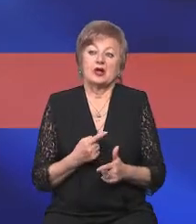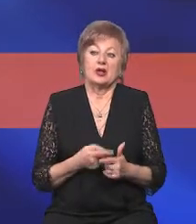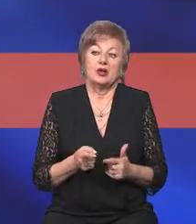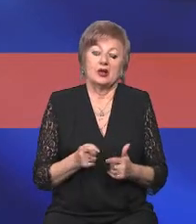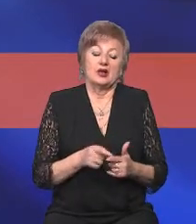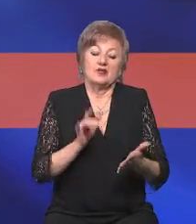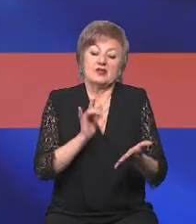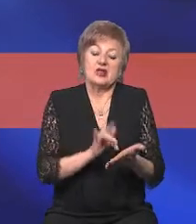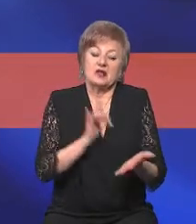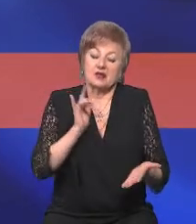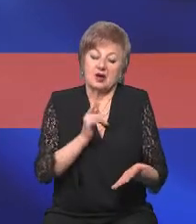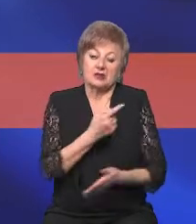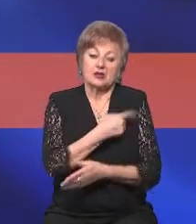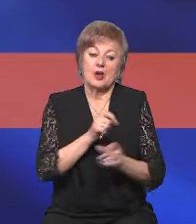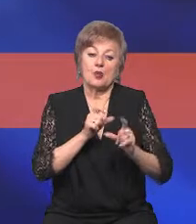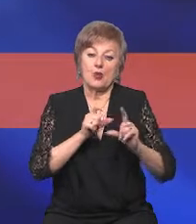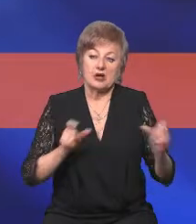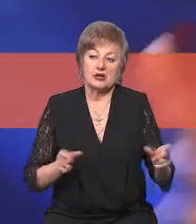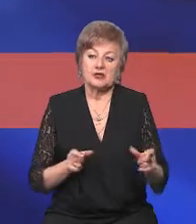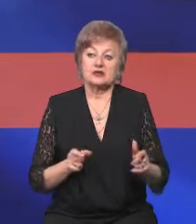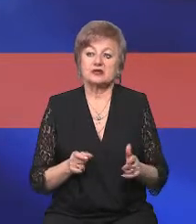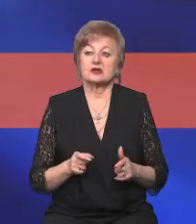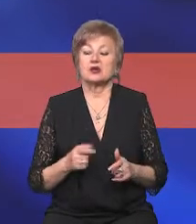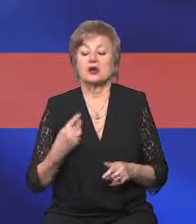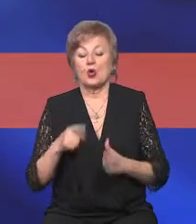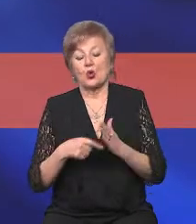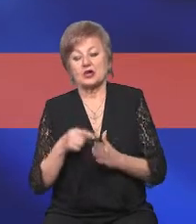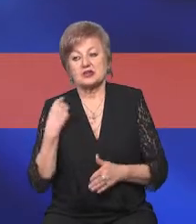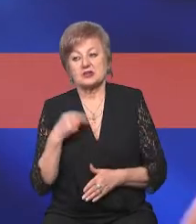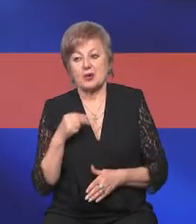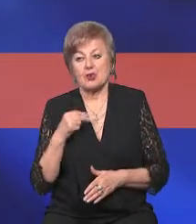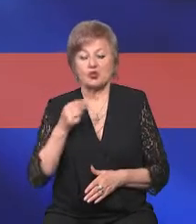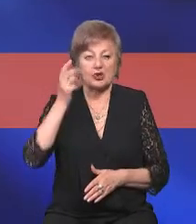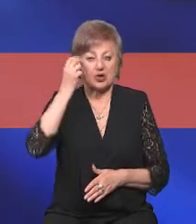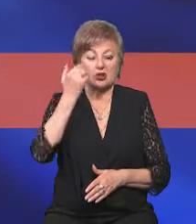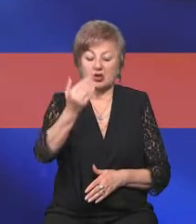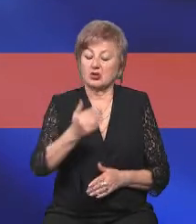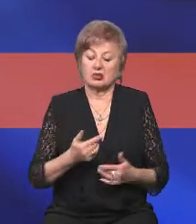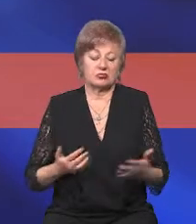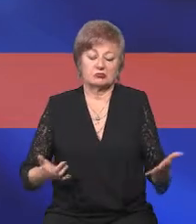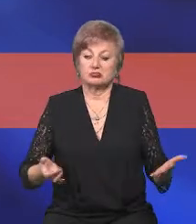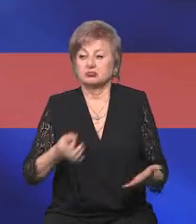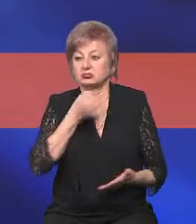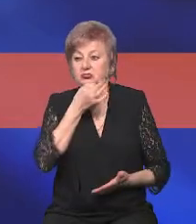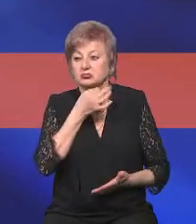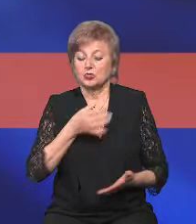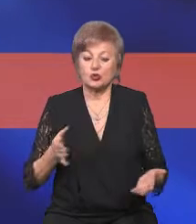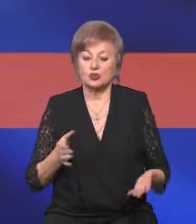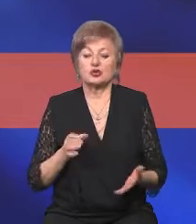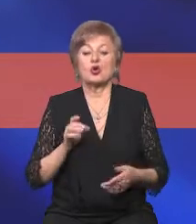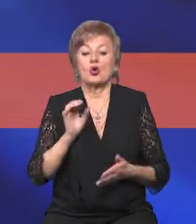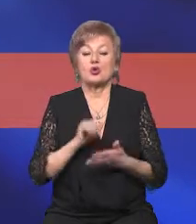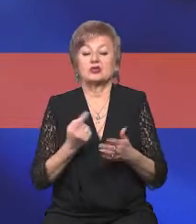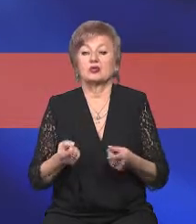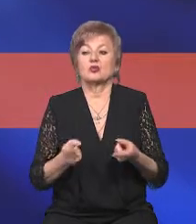в центральній лікарні госпітального округу, в місті Запоріжжя, в місті Києві, Харкові чи Херсоні. І тут вже від того буде